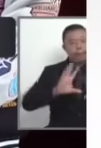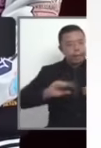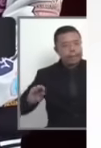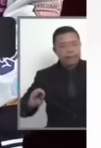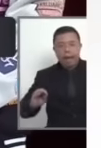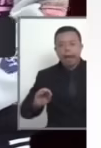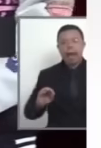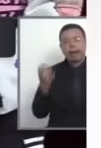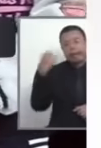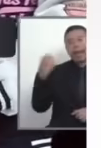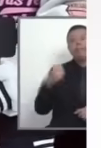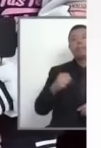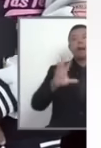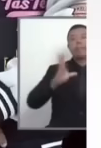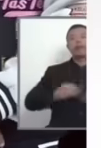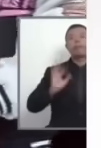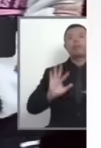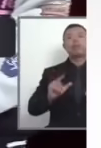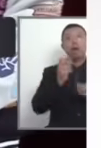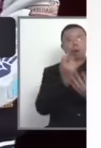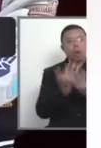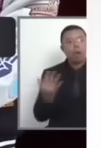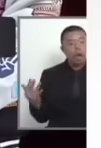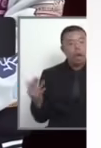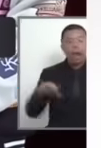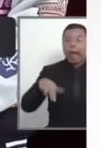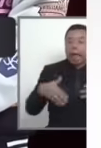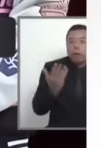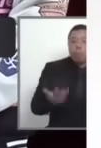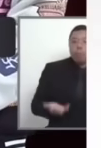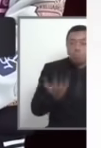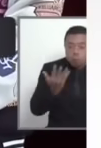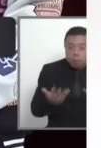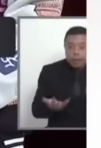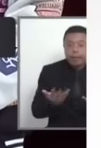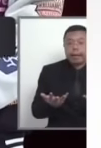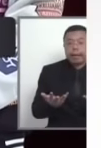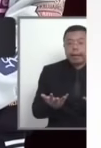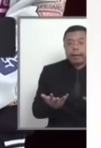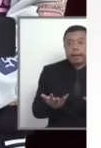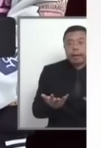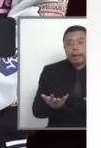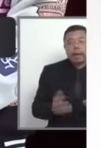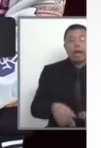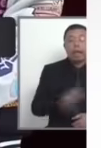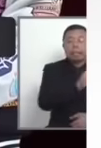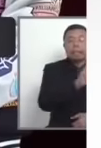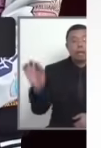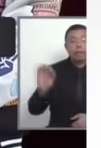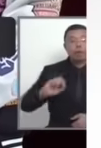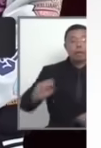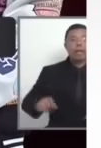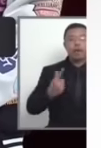alami bersama masyarakat. Mas Ganjar pun di dalam perjalanan kampanye bahkan sering tidur di rumah